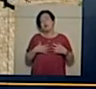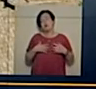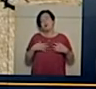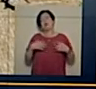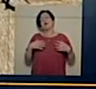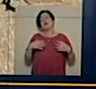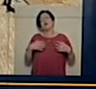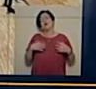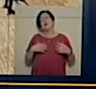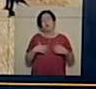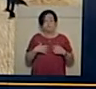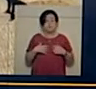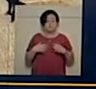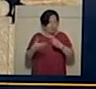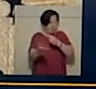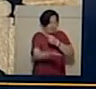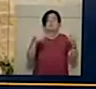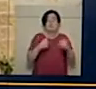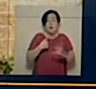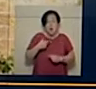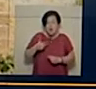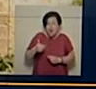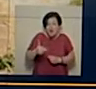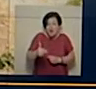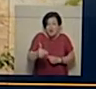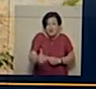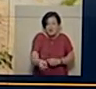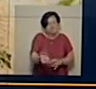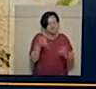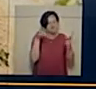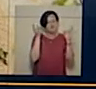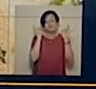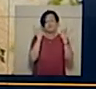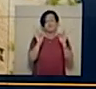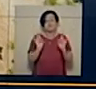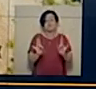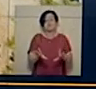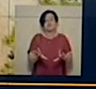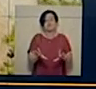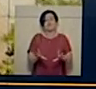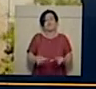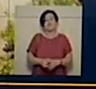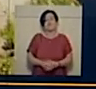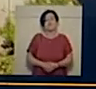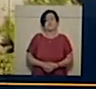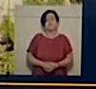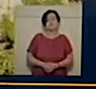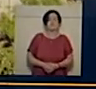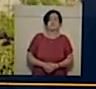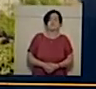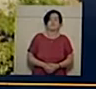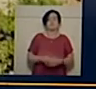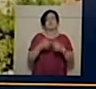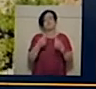παιδιών, αλλά να δημιουργήσει μια εντύπωση και γενικά στον κόσμο να κάνουν κάτι τα παιδιά με ειδικές ανάγκες που θα μείνει